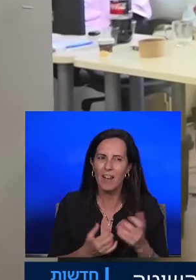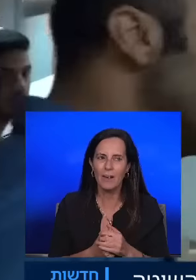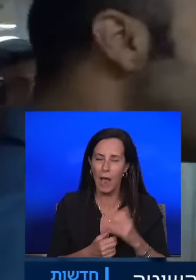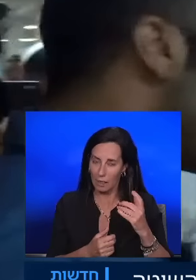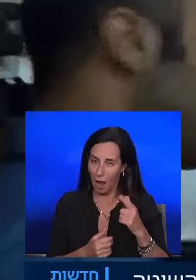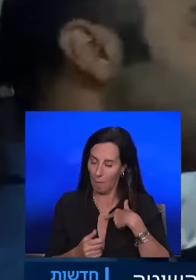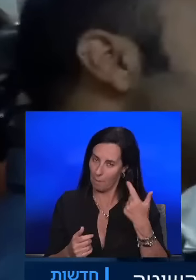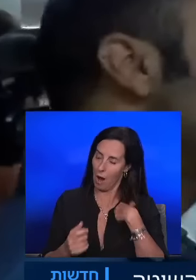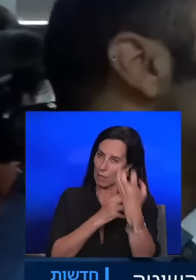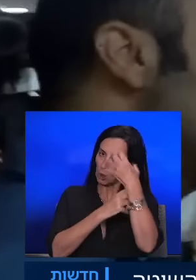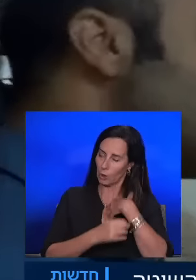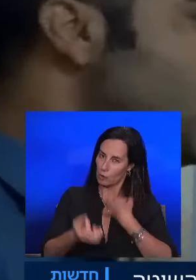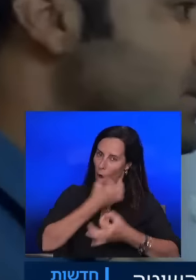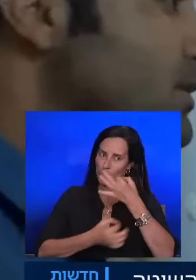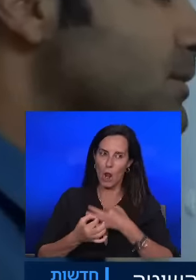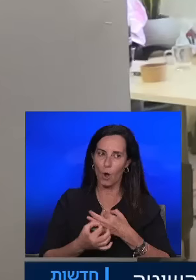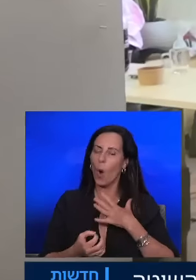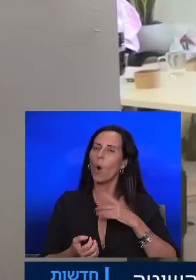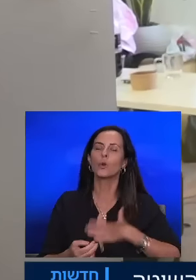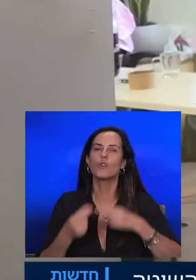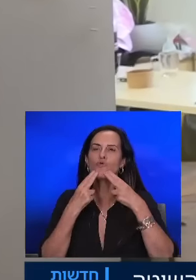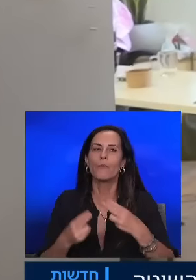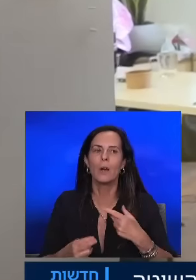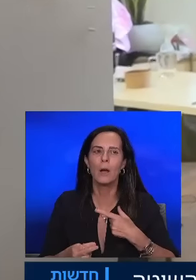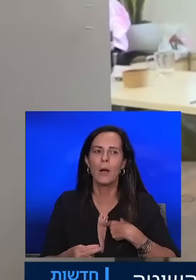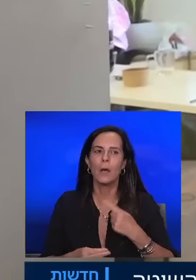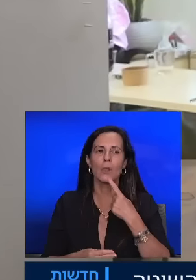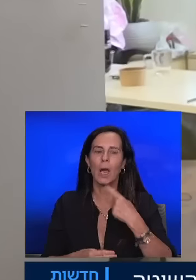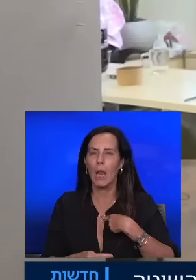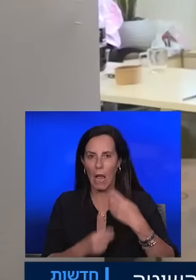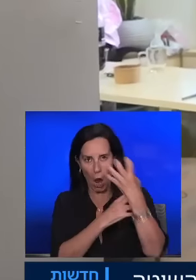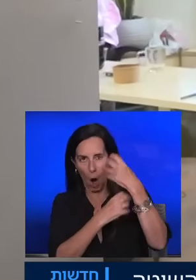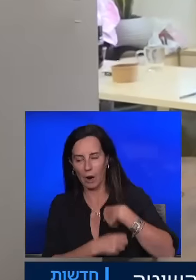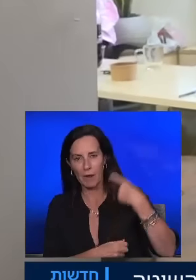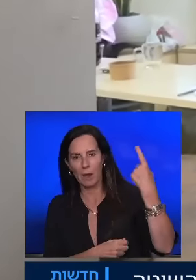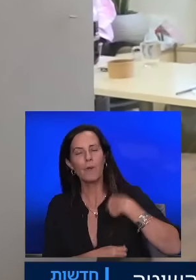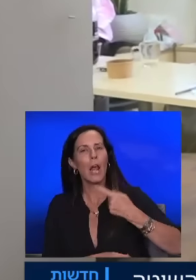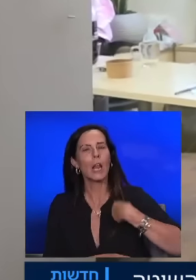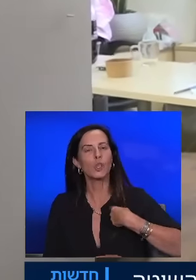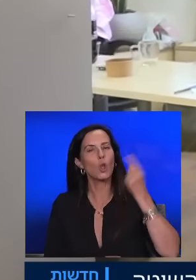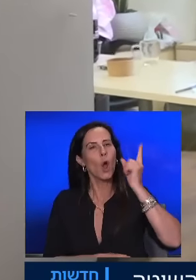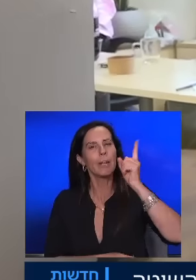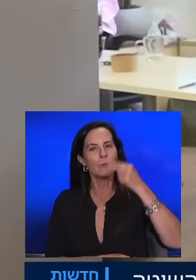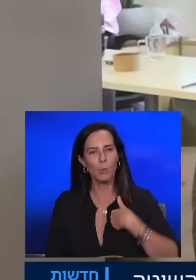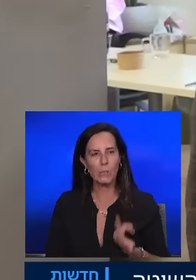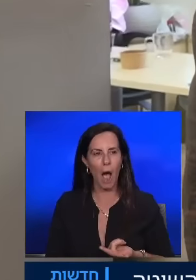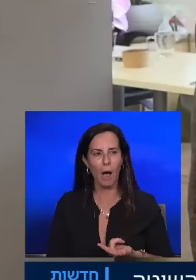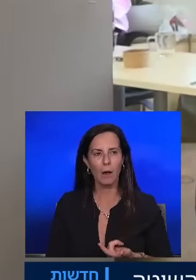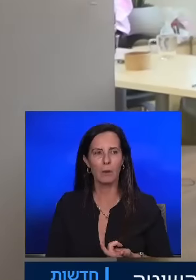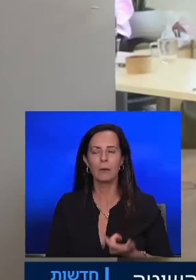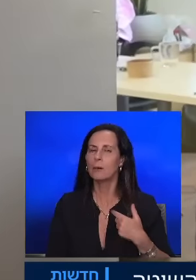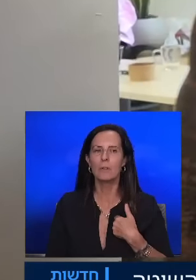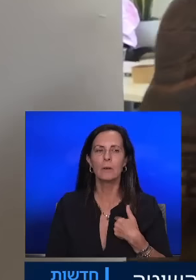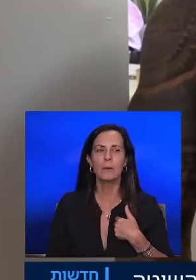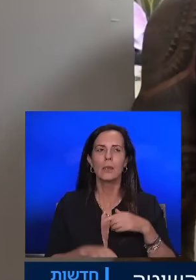איזה חברה? אתה באת לצעוק ולשאול שאלות? באתי לקבל תשובות. אתה לא באת